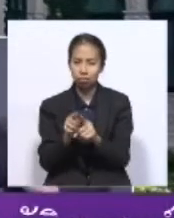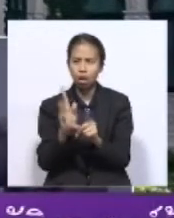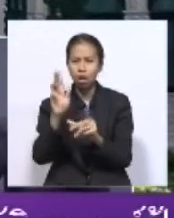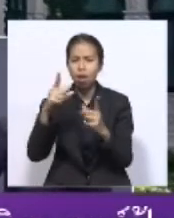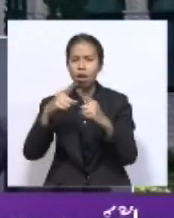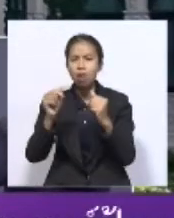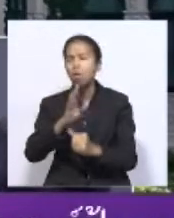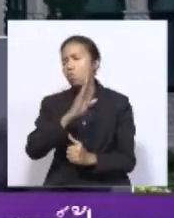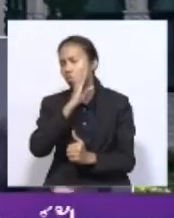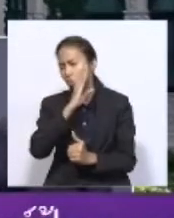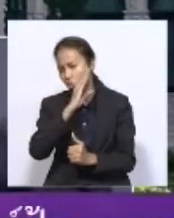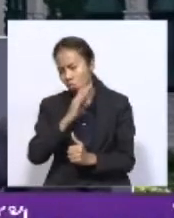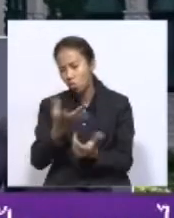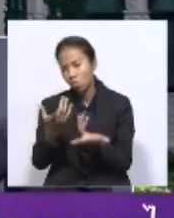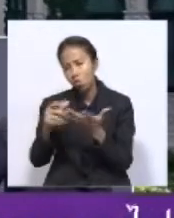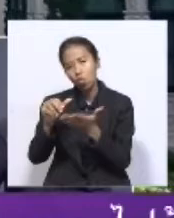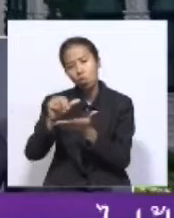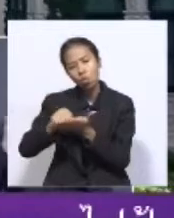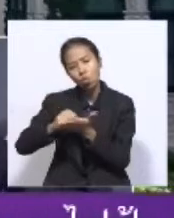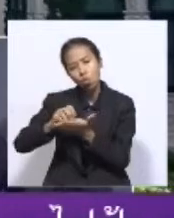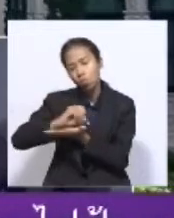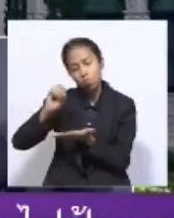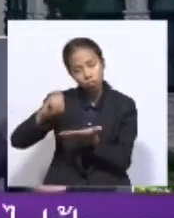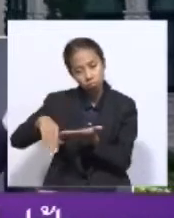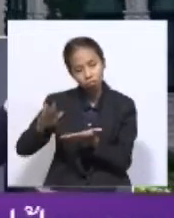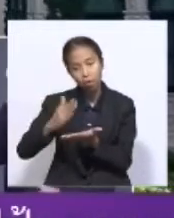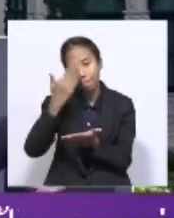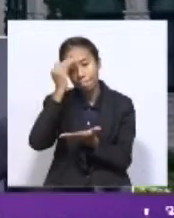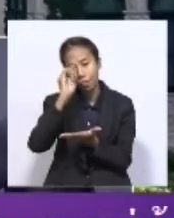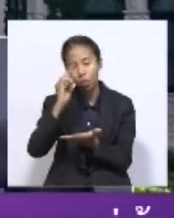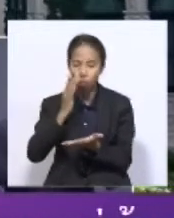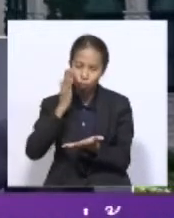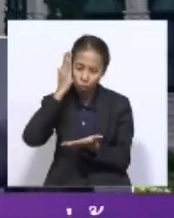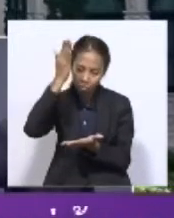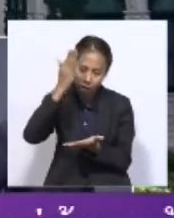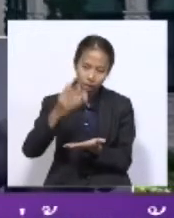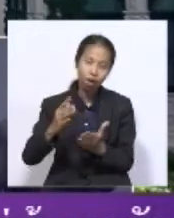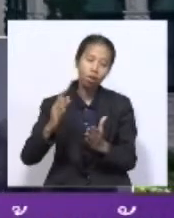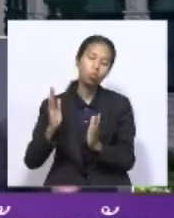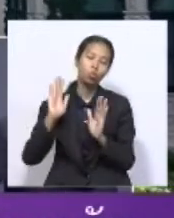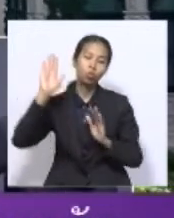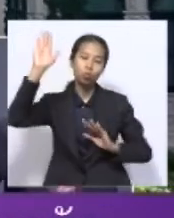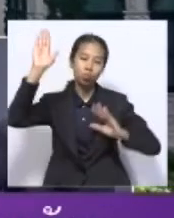ใช่ข้อเท็จจริงเพื่อที่จะเดินหน้าประเทศสู่ความเป็นประชาธิปไตยที่มีคุณภาพนั่นเองนะคะ